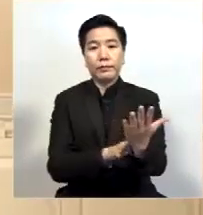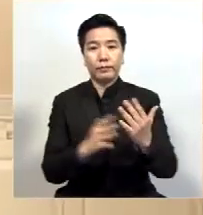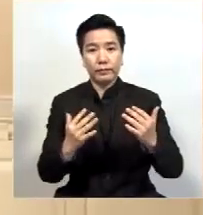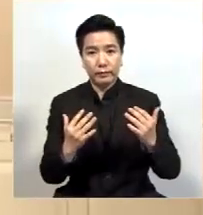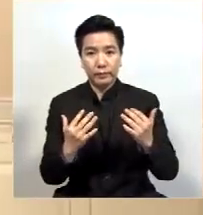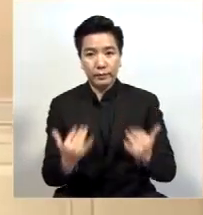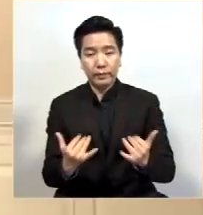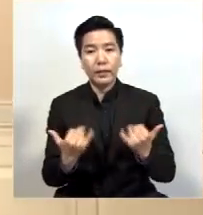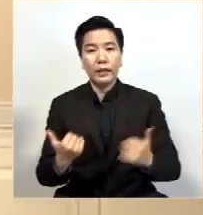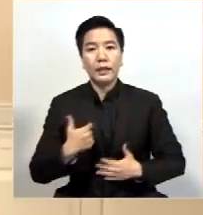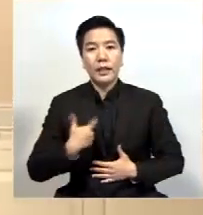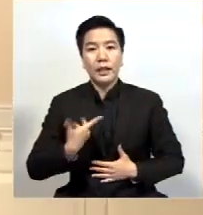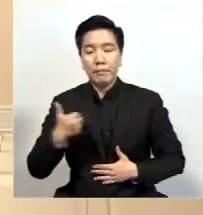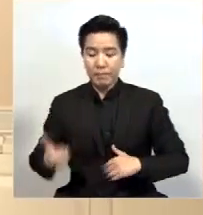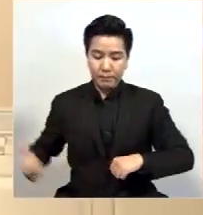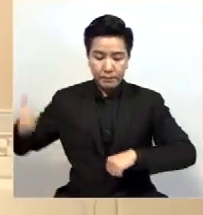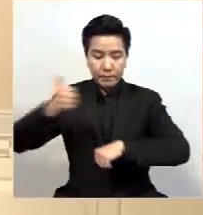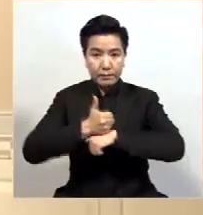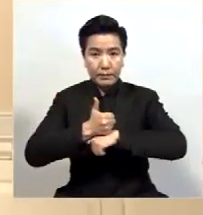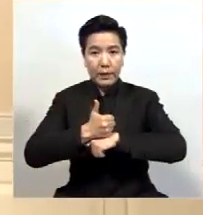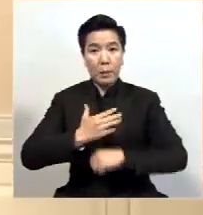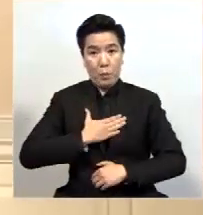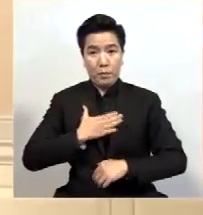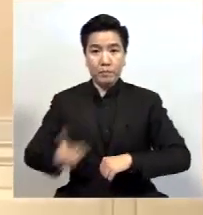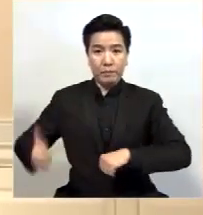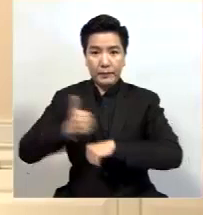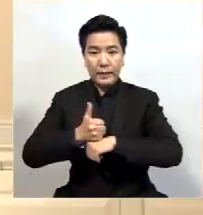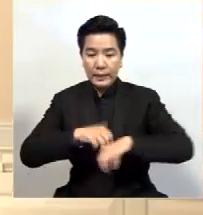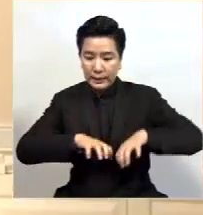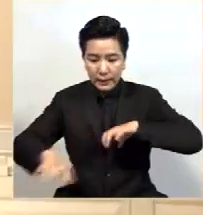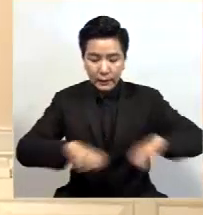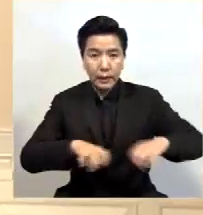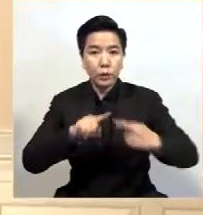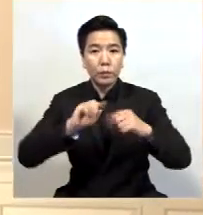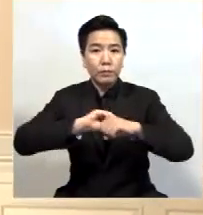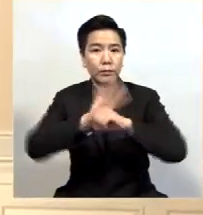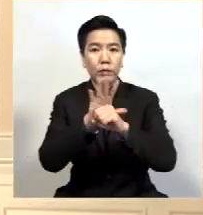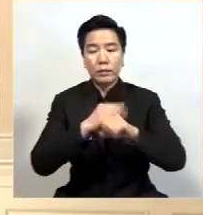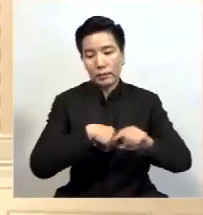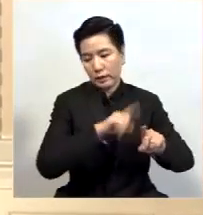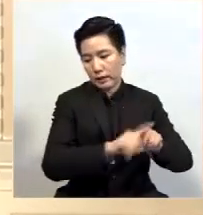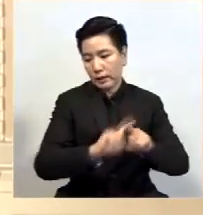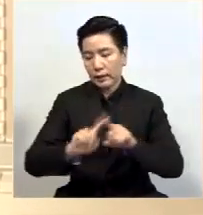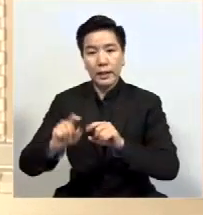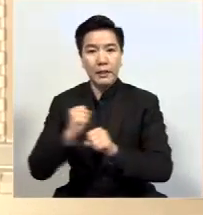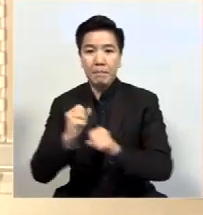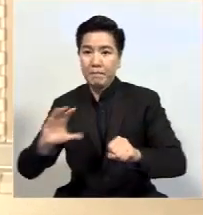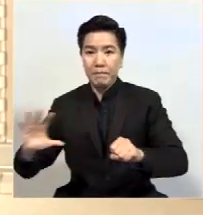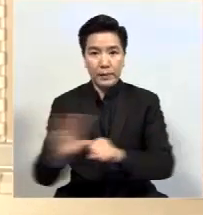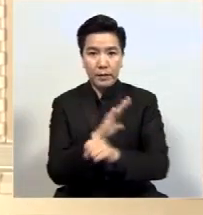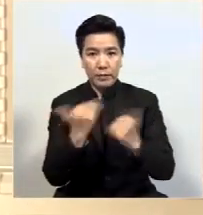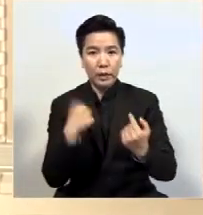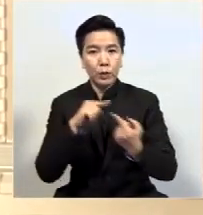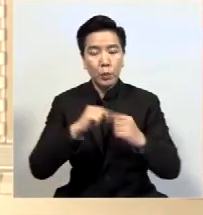ได้ผมจะเข้ามาบัญชาการการจัดการกับไวรัสโควิด-19ในทุกมิติอย่างเต็มตัว